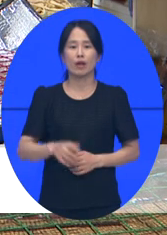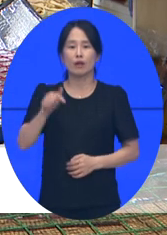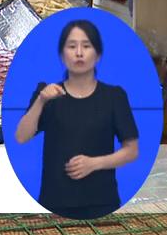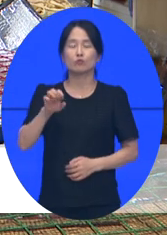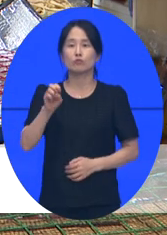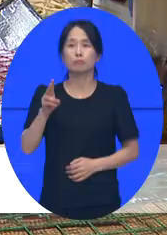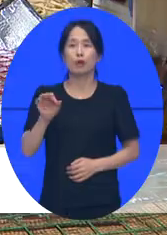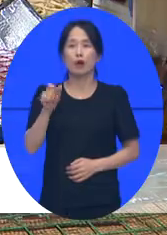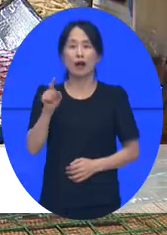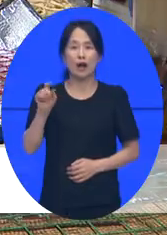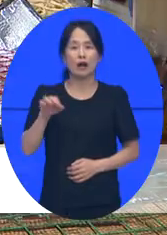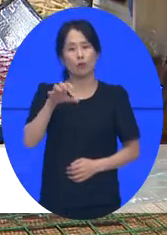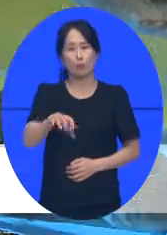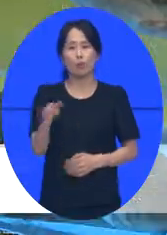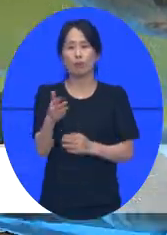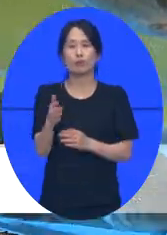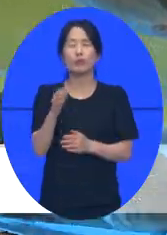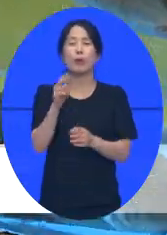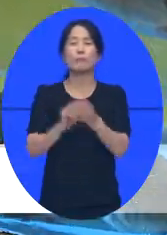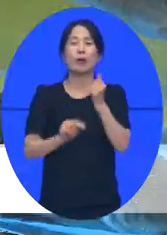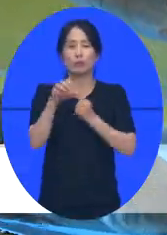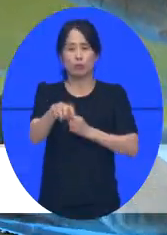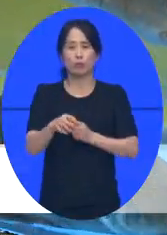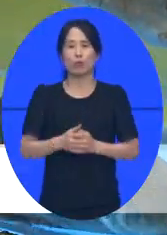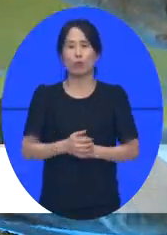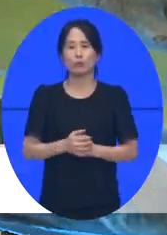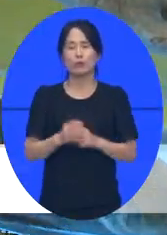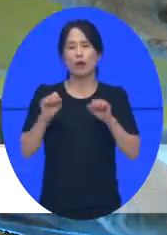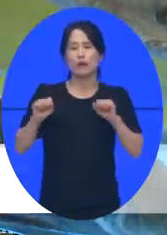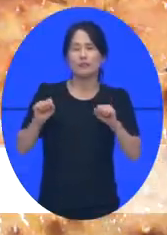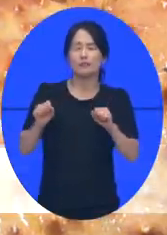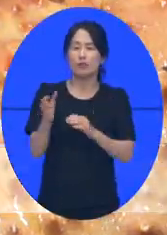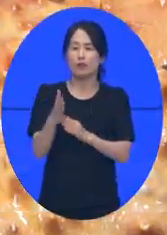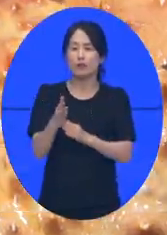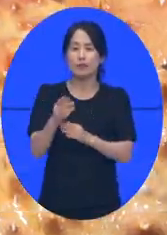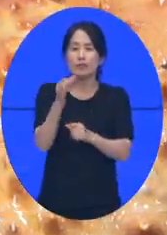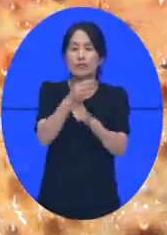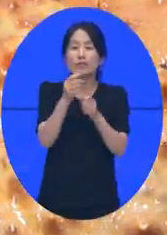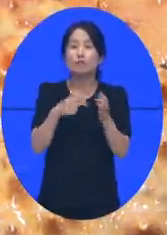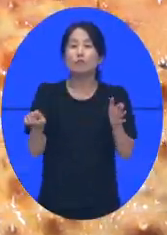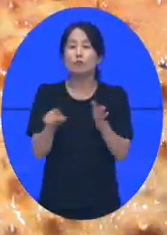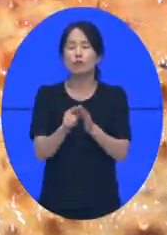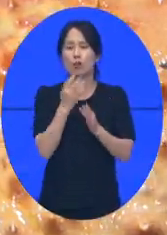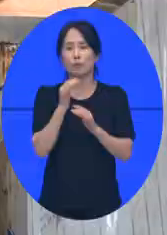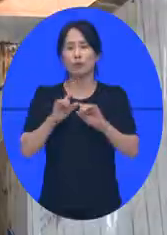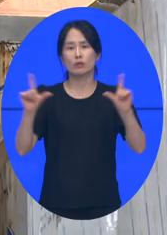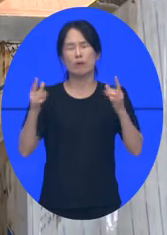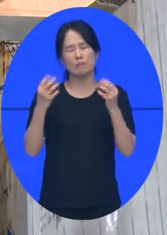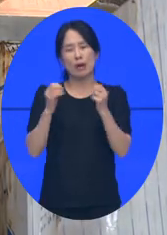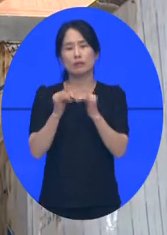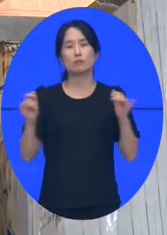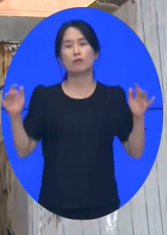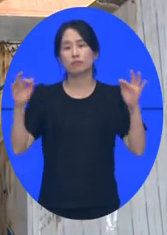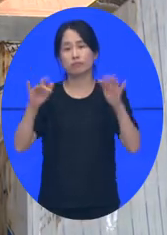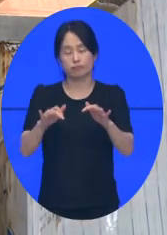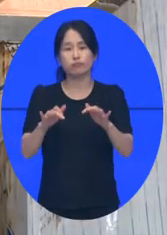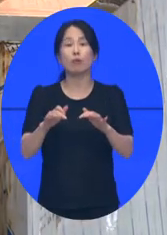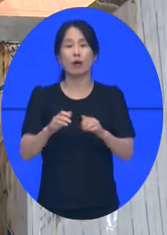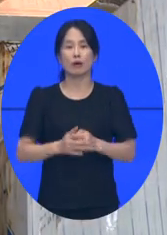군평항에 위치한 수산물 직판장입니다. 갓 잡아 올린 신선한 해산물을 구입하기 위해 평일에도 많은 사람들이 찾는